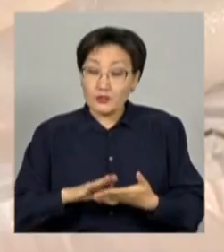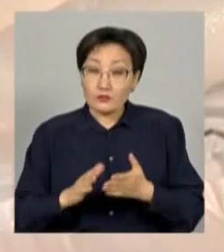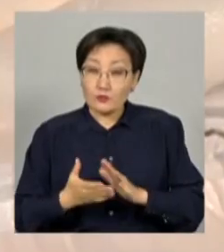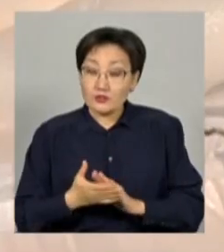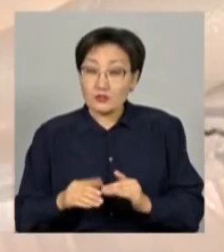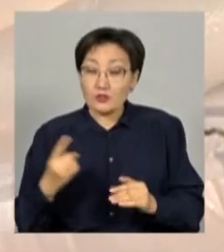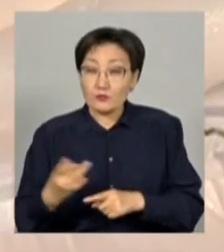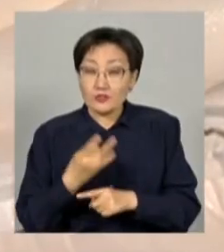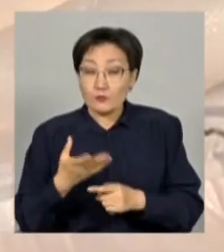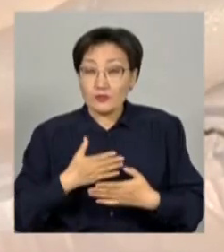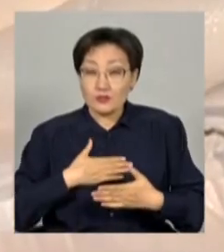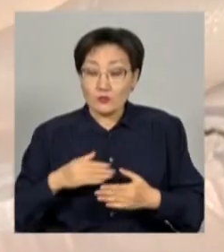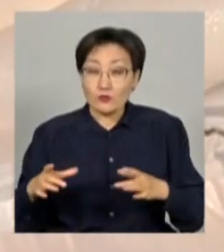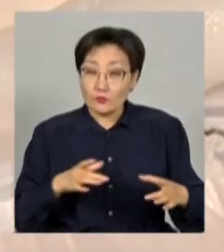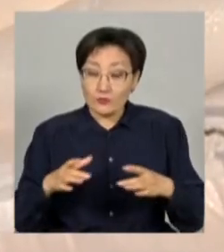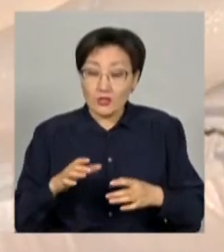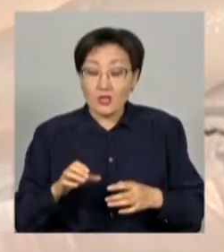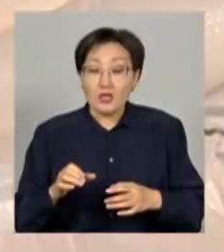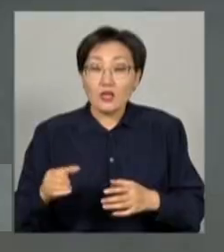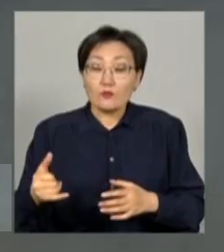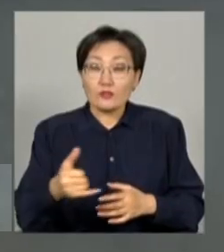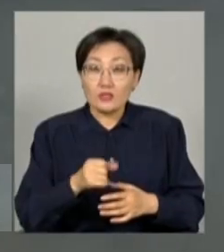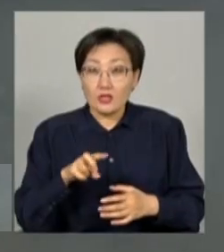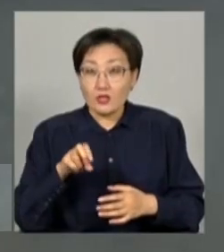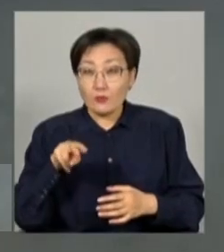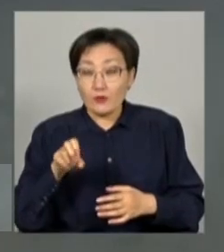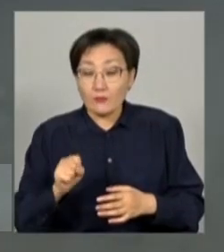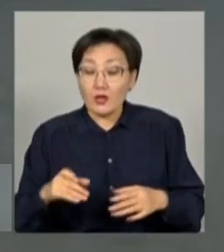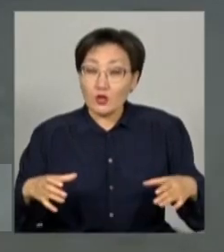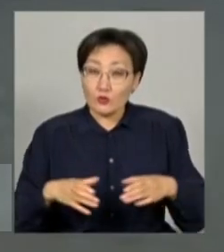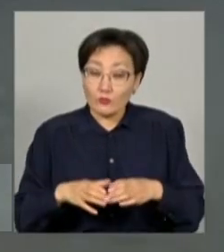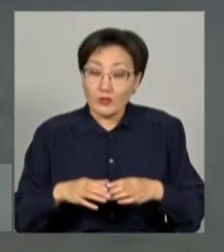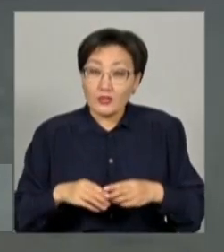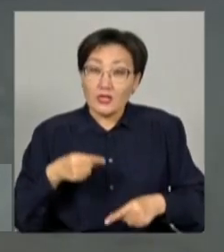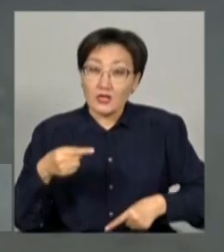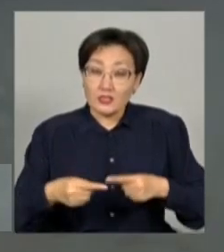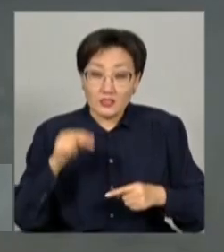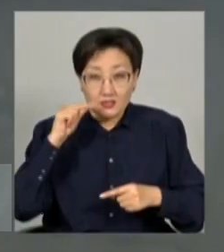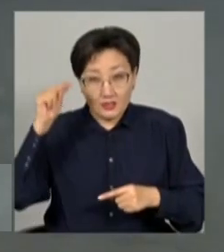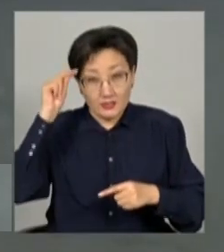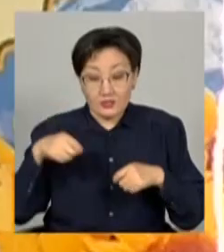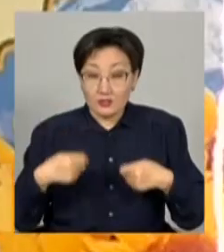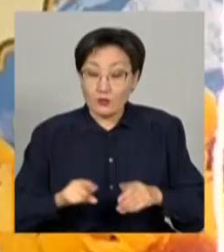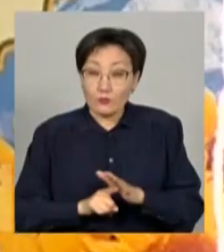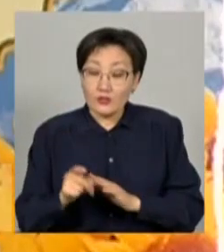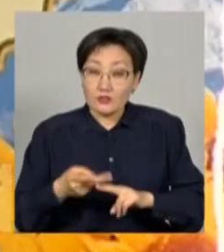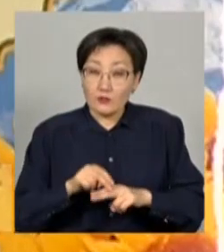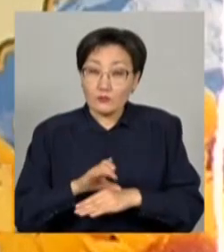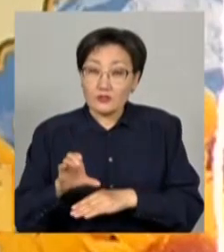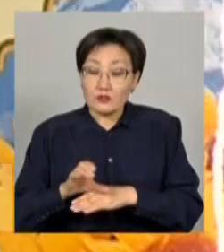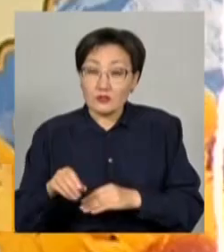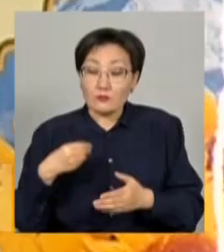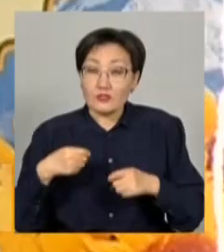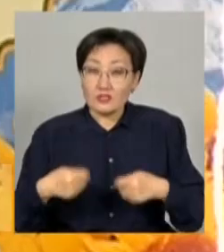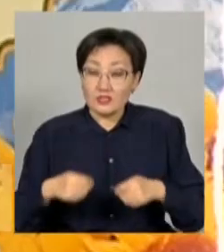Келісім бойынша алғашында біздің ұн мен сұйық май Алибаба Групп компаниясының каналдар арқылы Қытайға шығарылады. Аталған тауарлар алғашқы